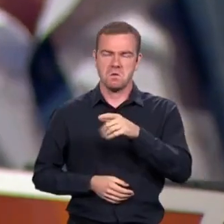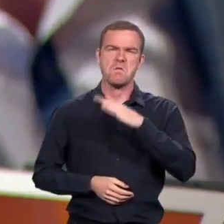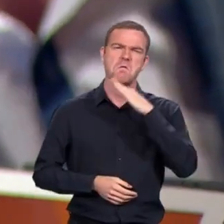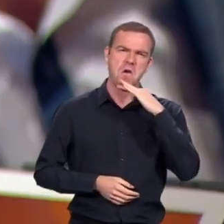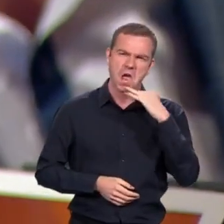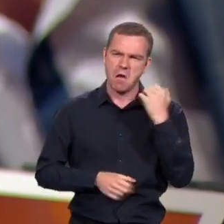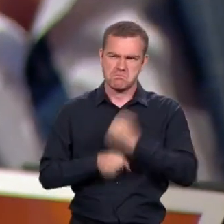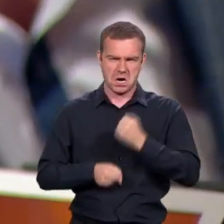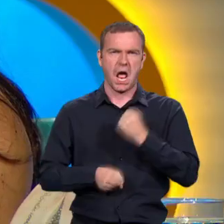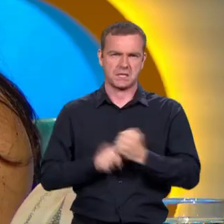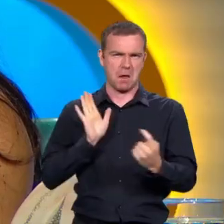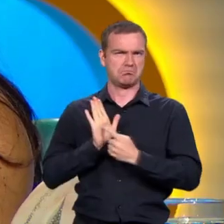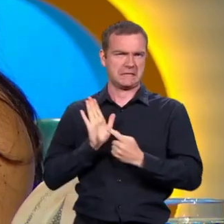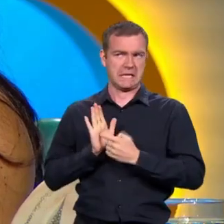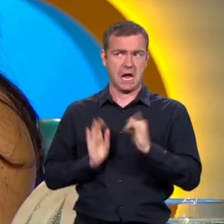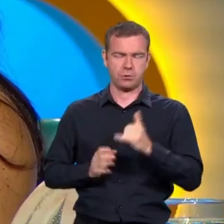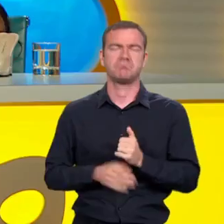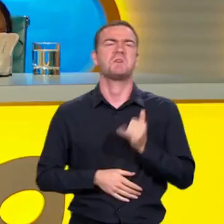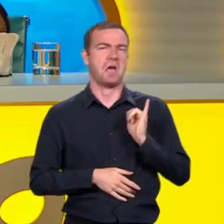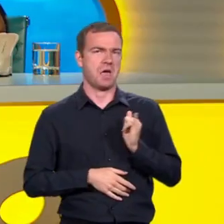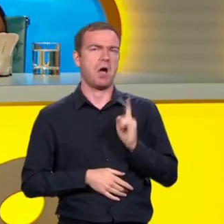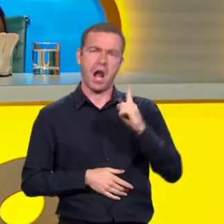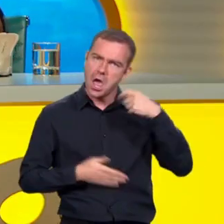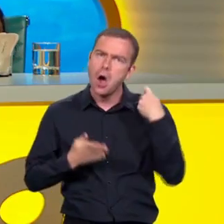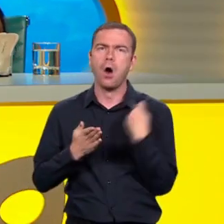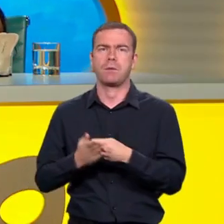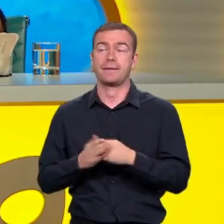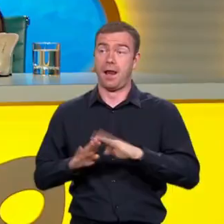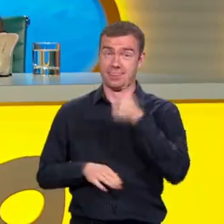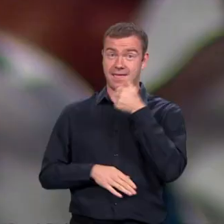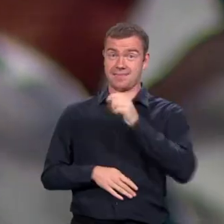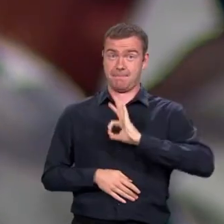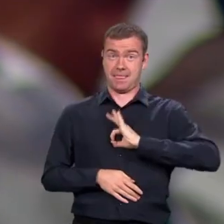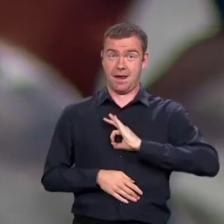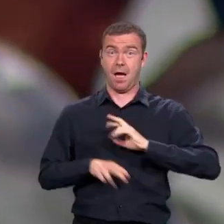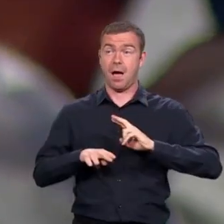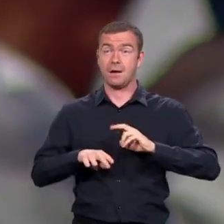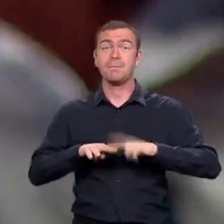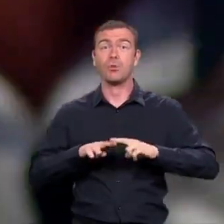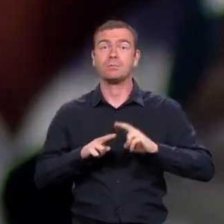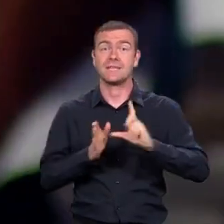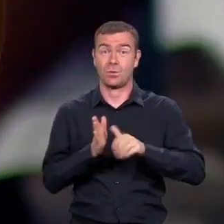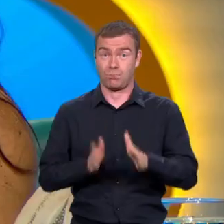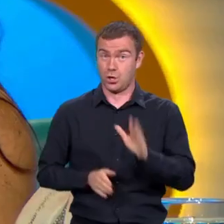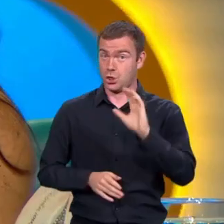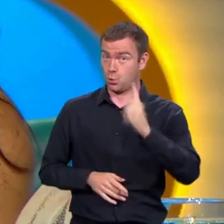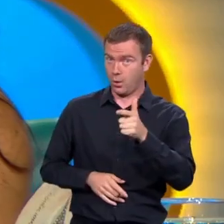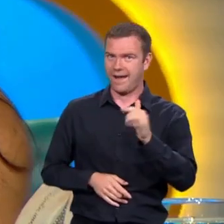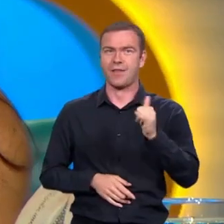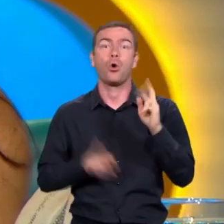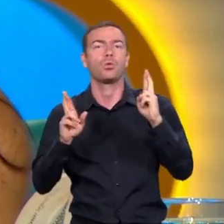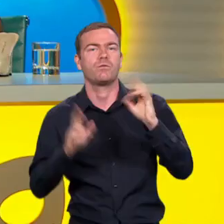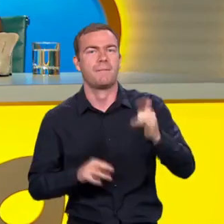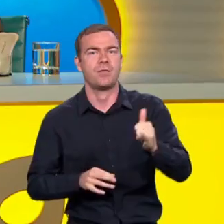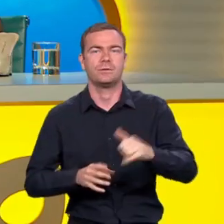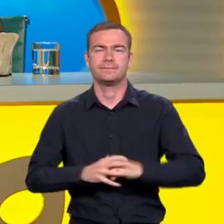za týmto kúskom kovu. Je. Ale je iba jedna? Áno. Bude druhá? Dúfam, že áno. Makáte